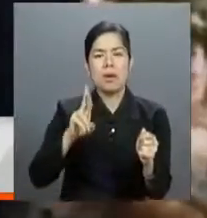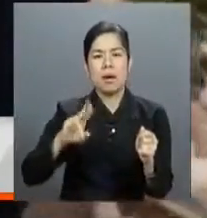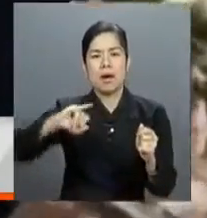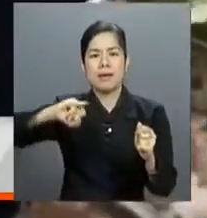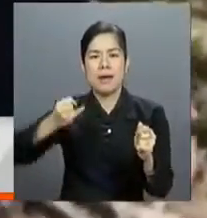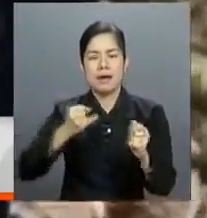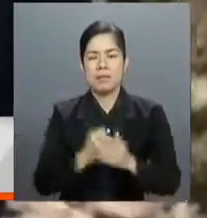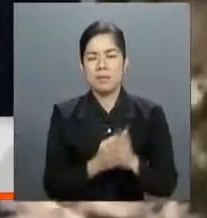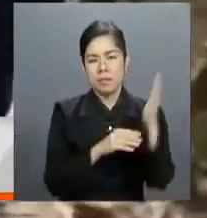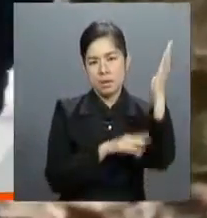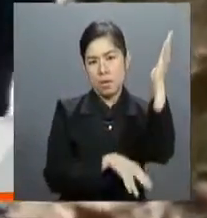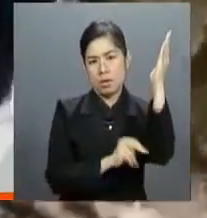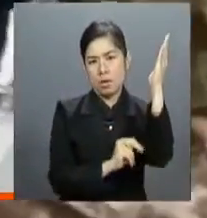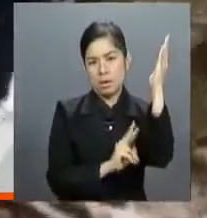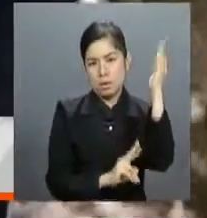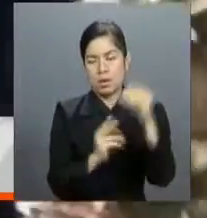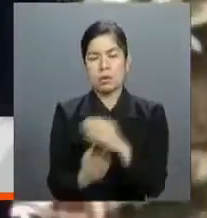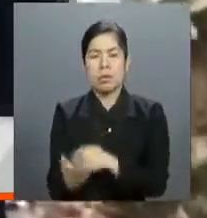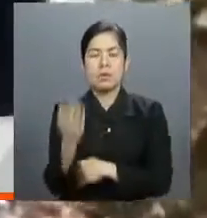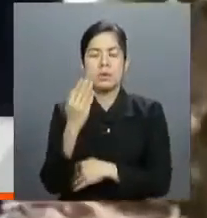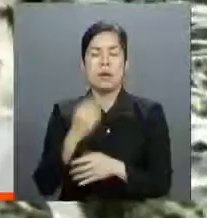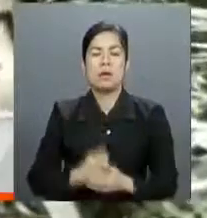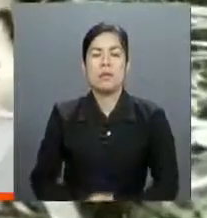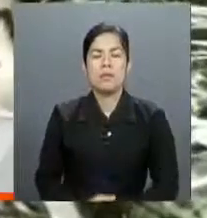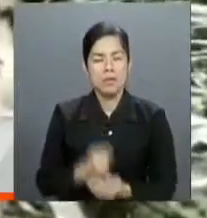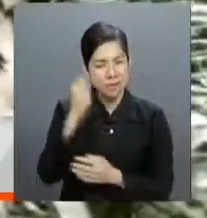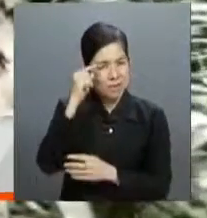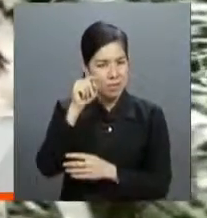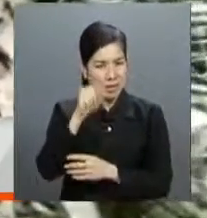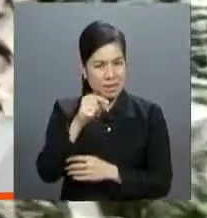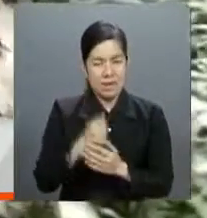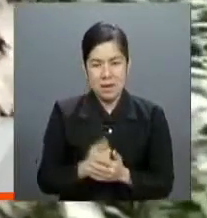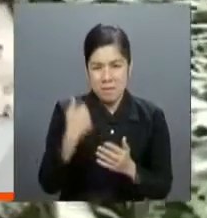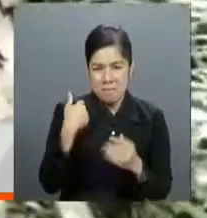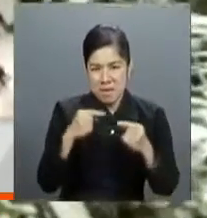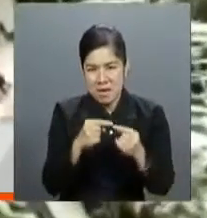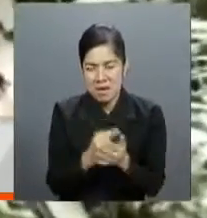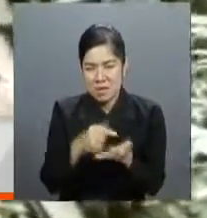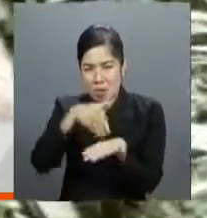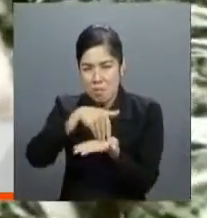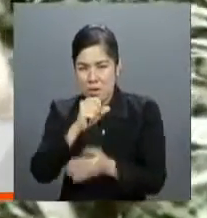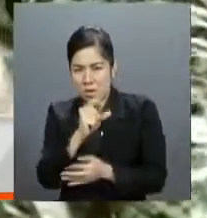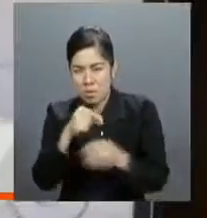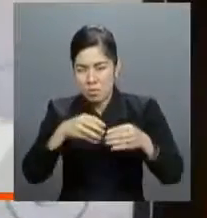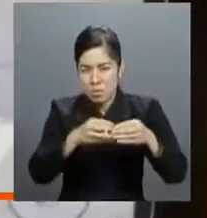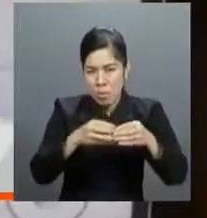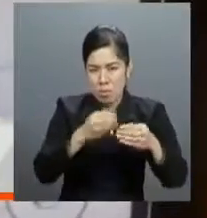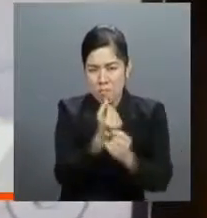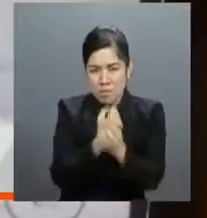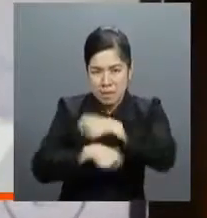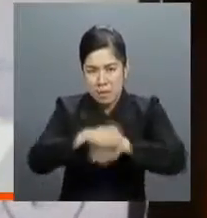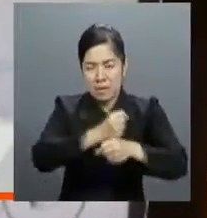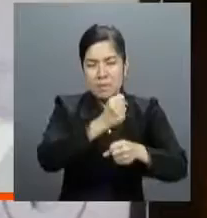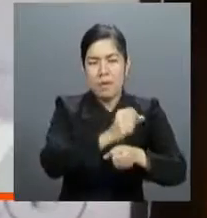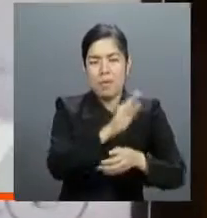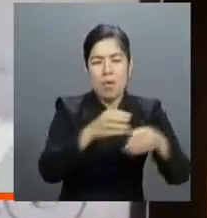เมื่อช่วงเช้าที่ผ่านมาทางนี้เชื่อว่าบริเวณนี้ถูกใช้เป็นฐานปฏิบัติการของผู้ก่อเหตุเข้ายึดโรง